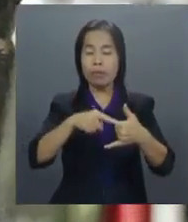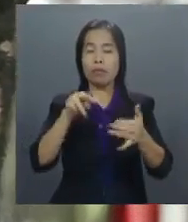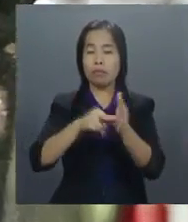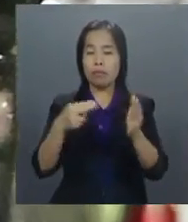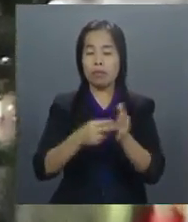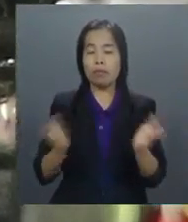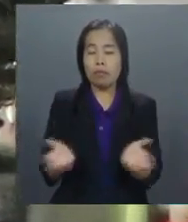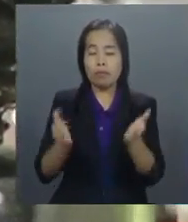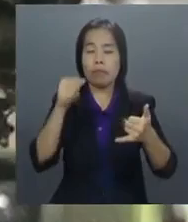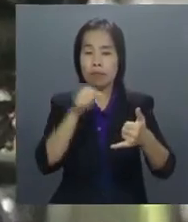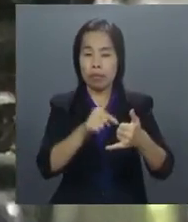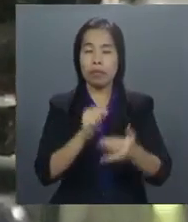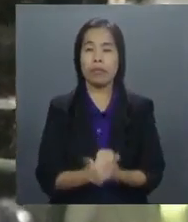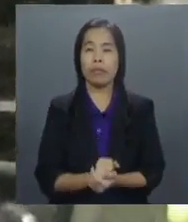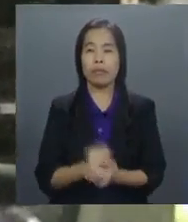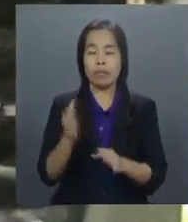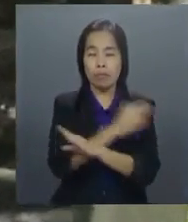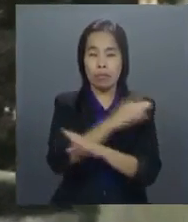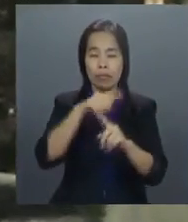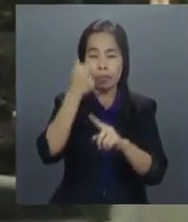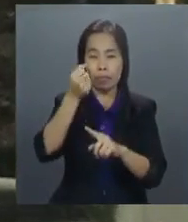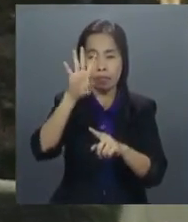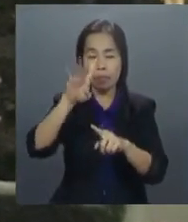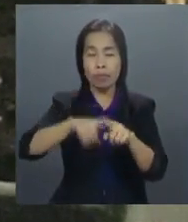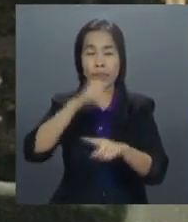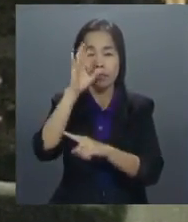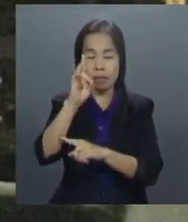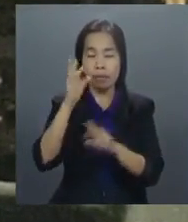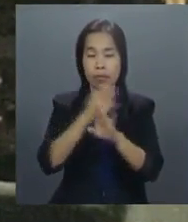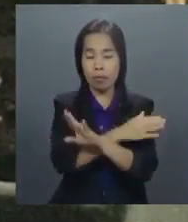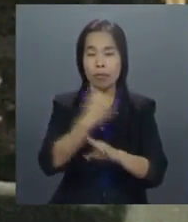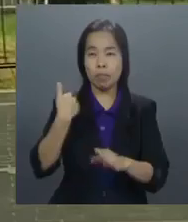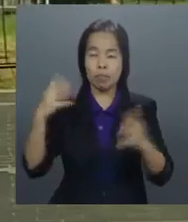และวันที่14กรกฎาคมที่ผ่านมาเกิดเหตุโจมตีฝูงชนด้วยรถบรรทุก